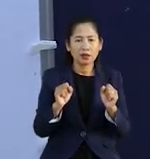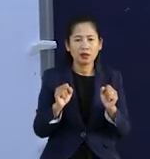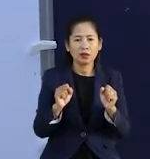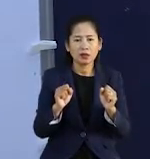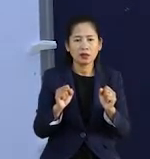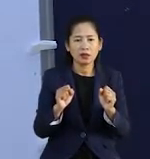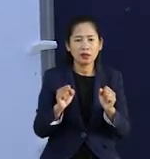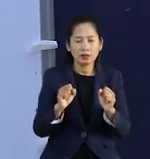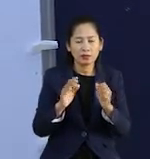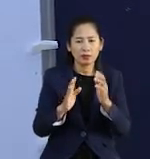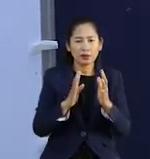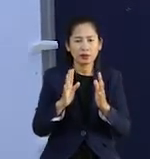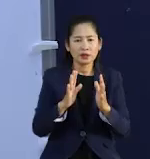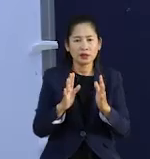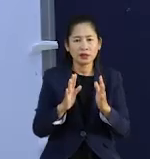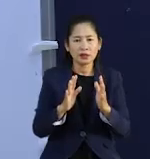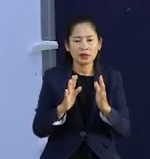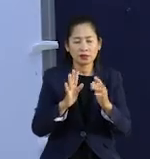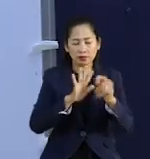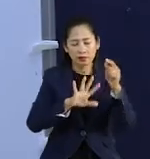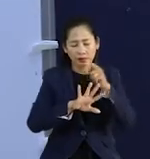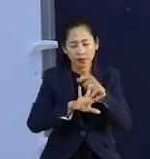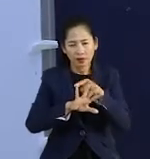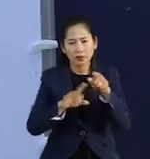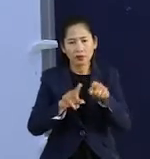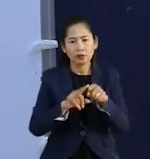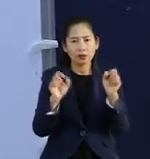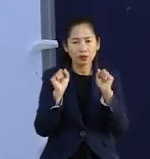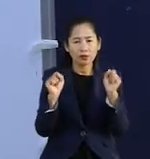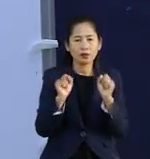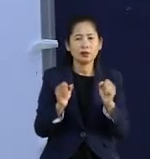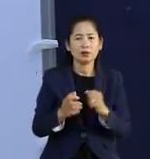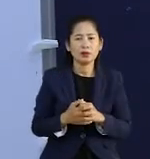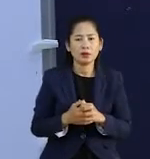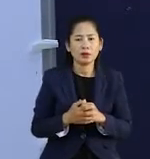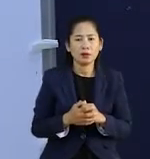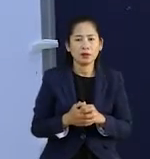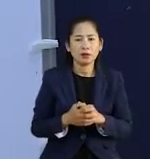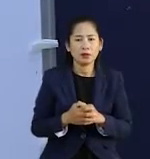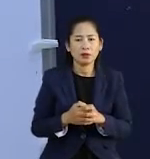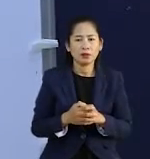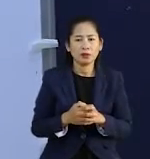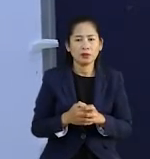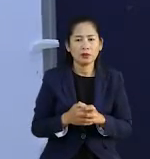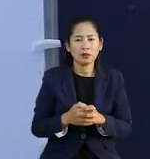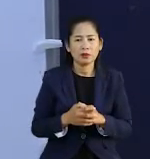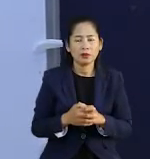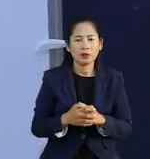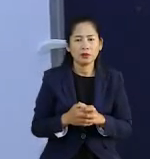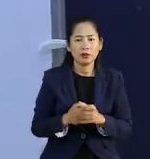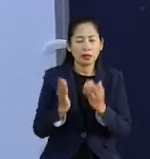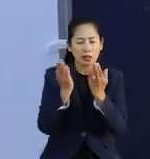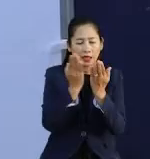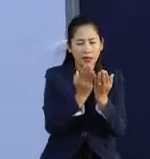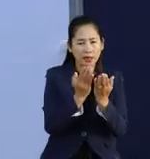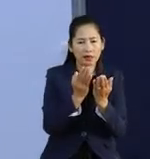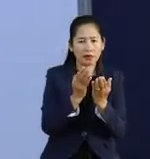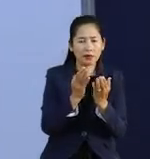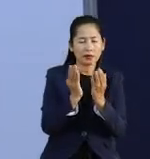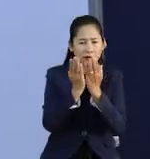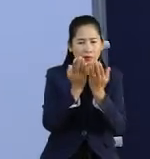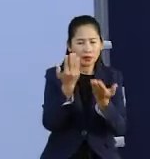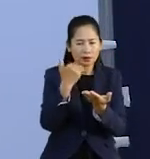รงบัมปิงได้มีสัญญาพัดเลือโดยกลุ่นยังไม่ได้ก้นก้นอ่านมาดองเตี้ยลูกครูตกไปบันเตก้นอ่